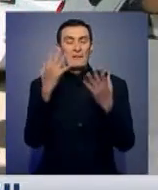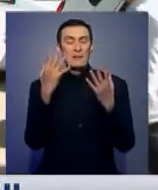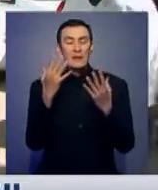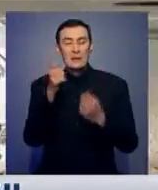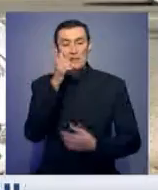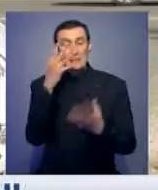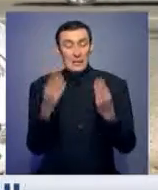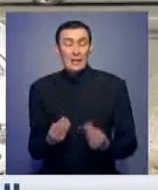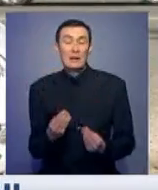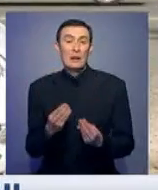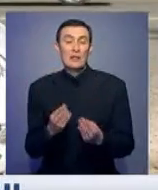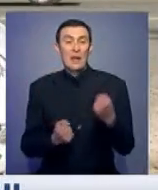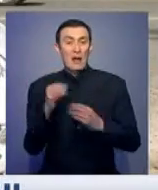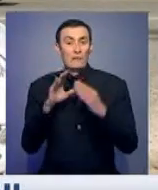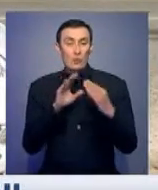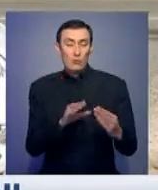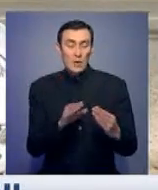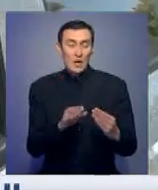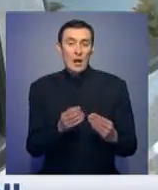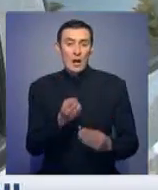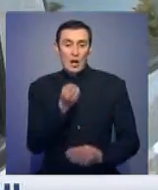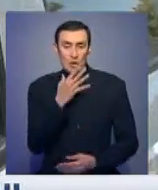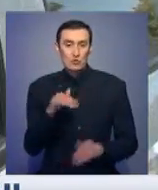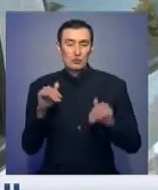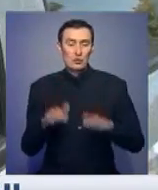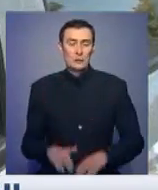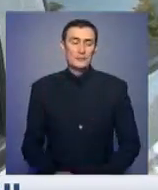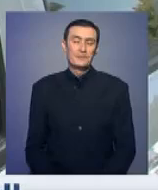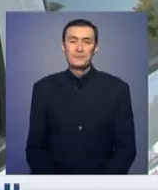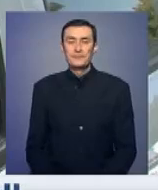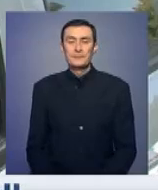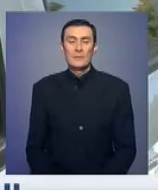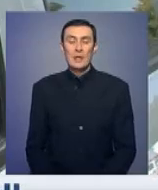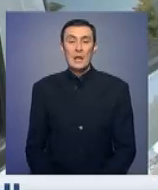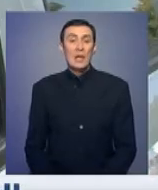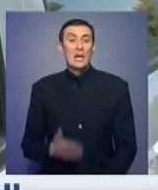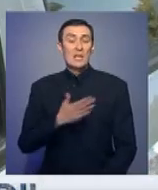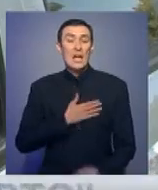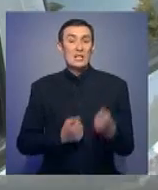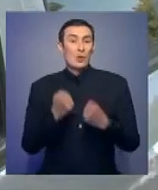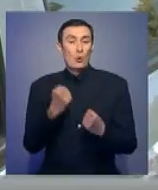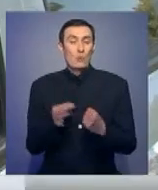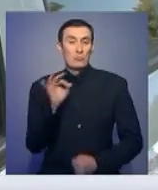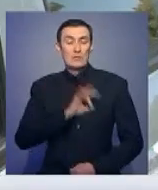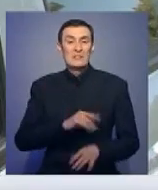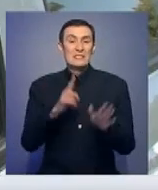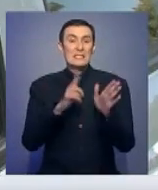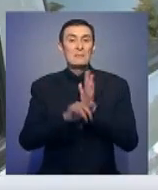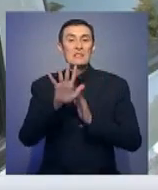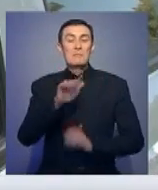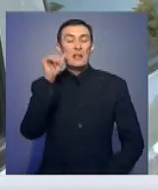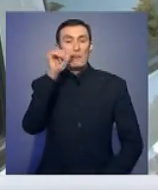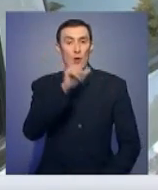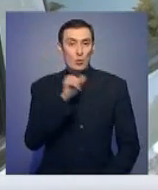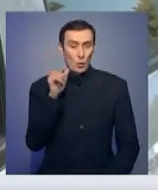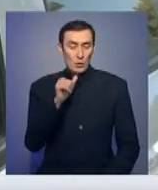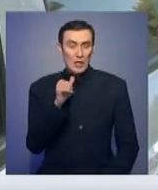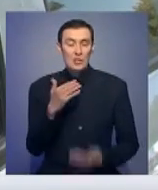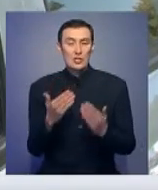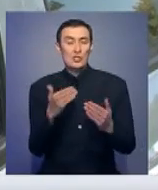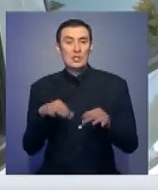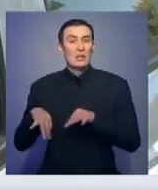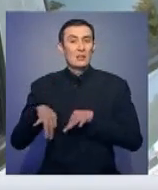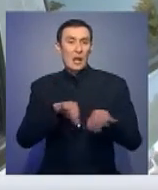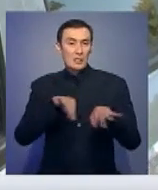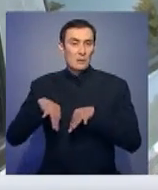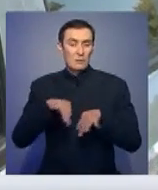на общественный транспорт отнесся положительно. Я за рулем с 75 года. Сегодня поток транспорта